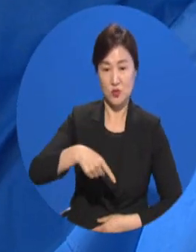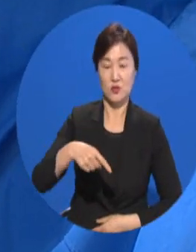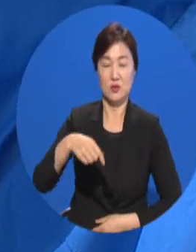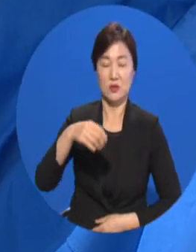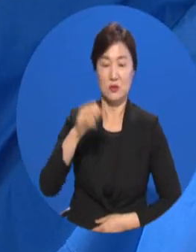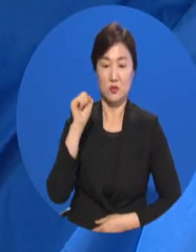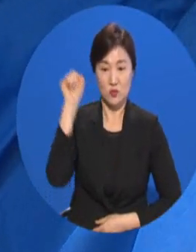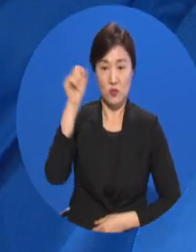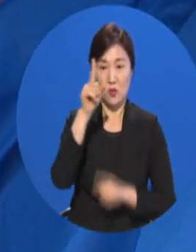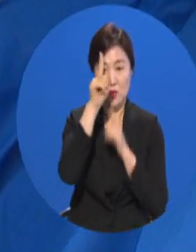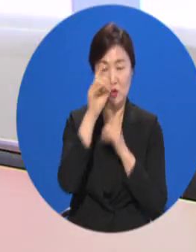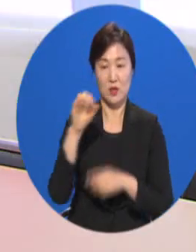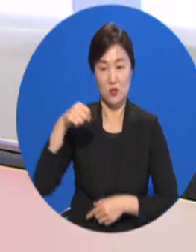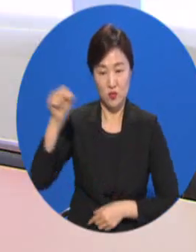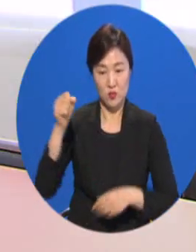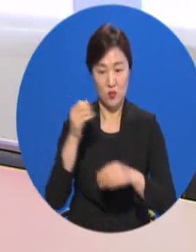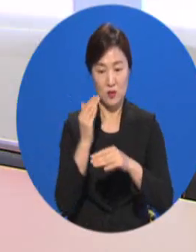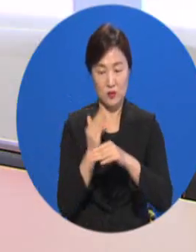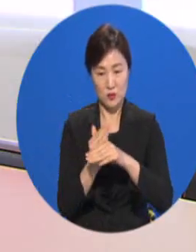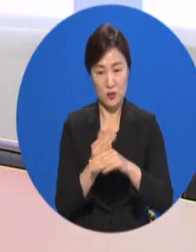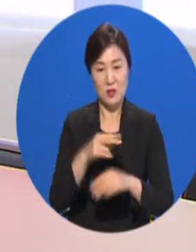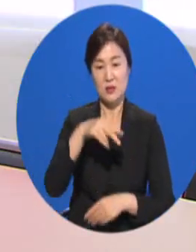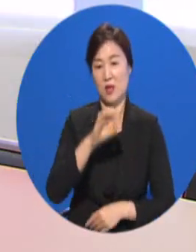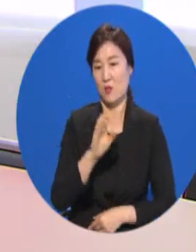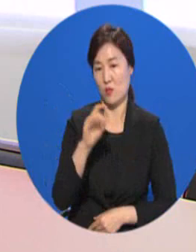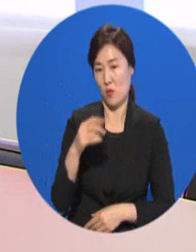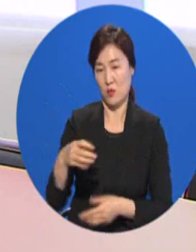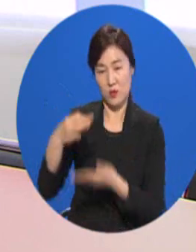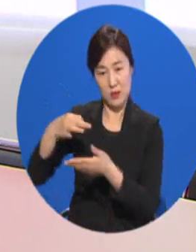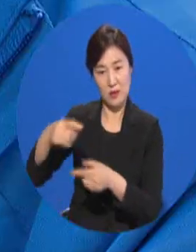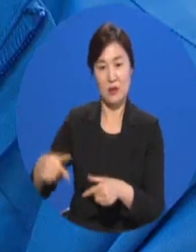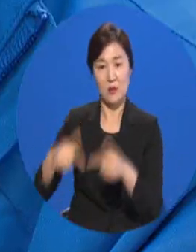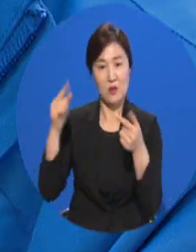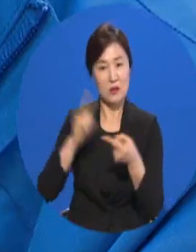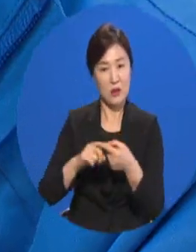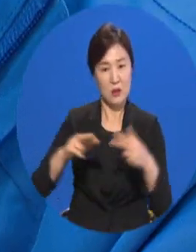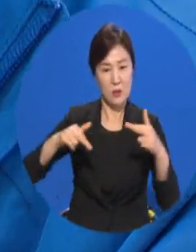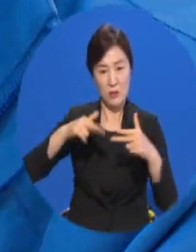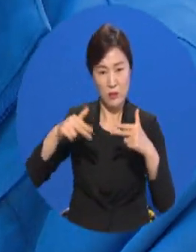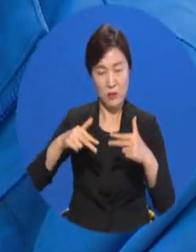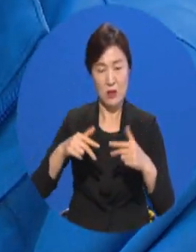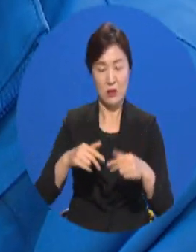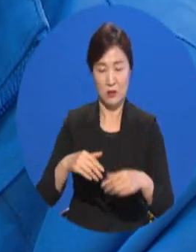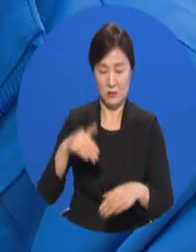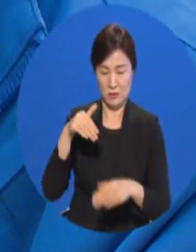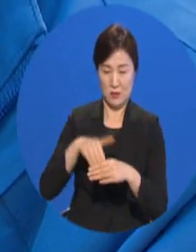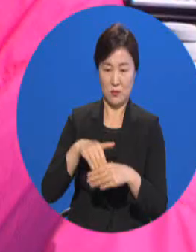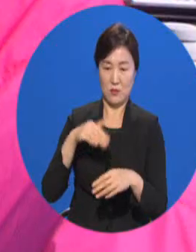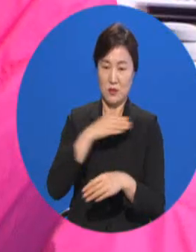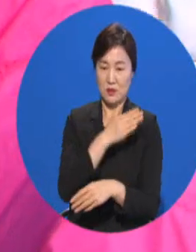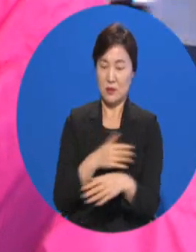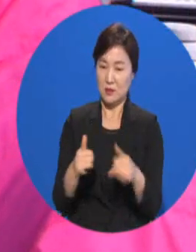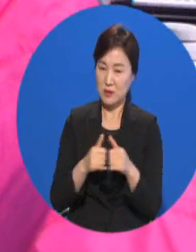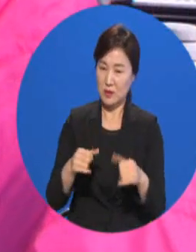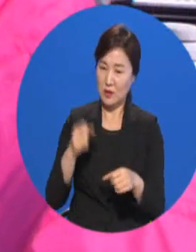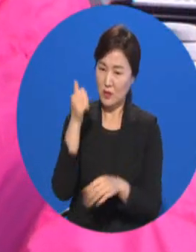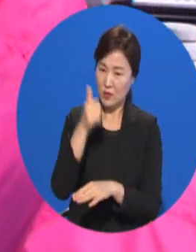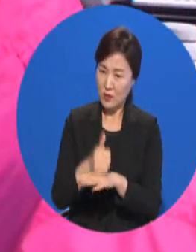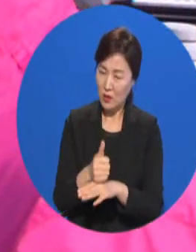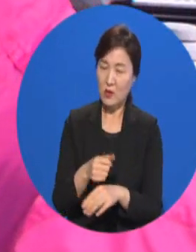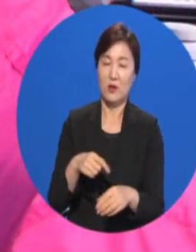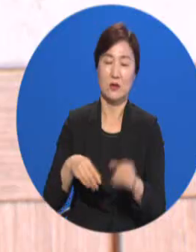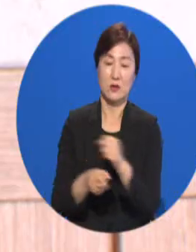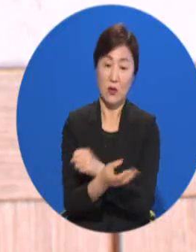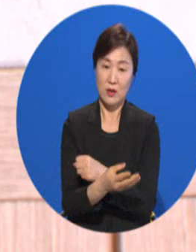이용주 후보 간에 불거지고 있는 상포지구와 재산 형성 과정을 둘러싼 공방이 유권자들의 표심에 어떤 영향을 미칠지도